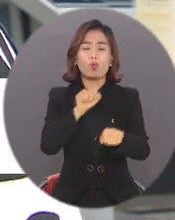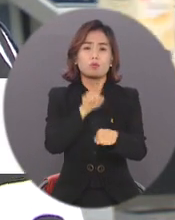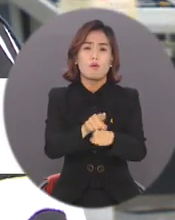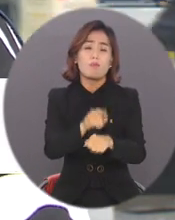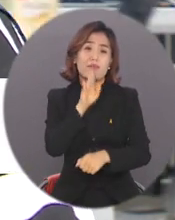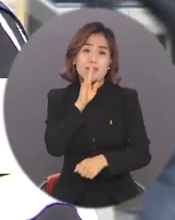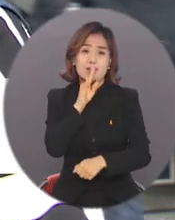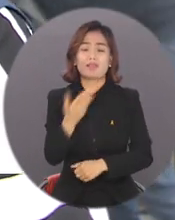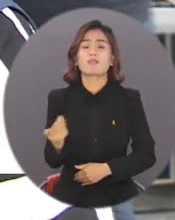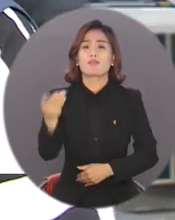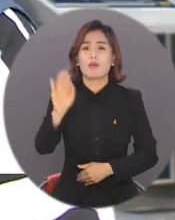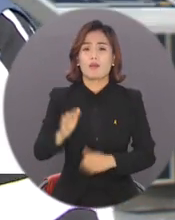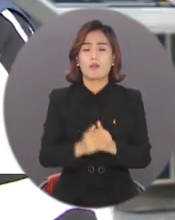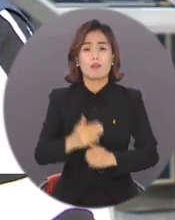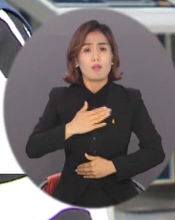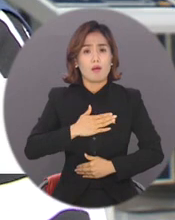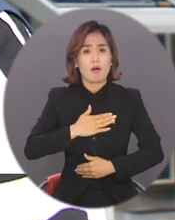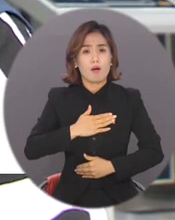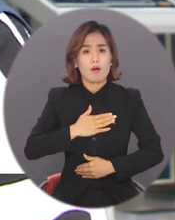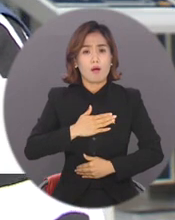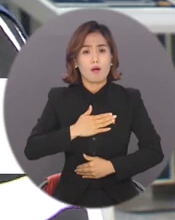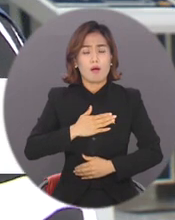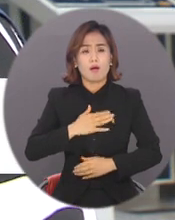확보인데 내가 진짜 나 좀